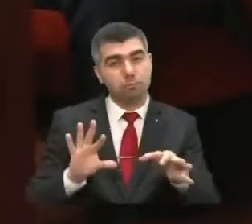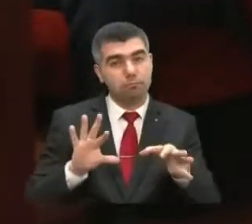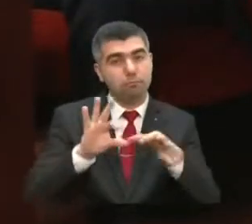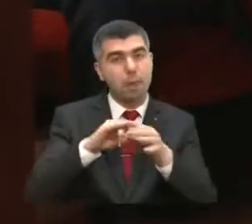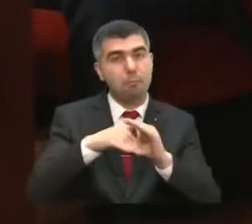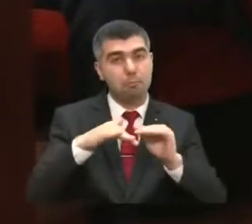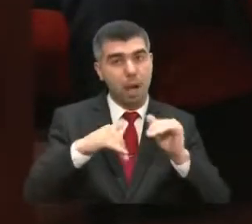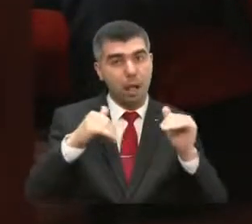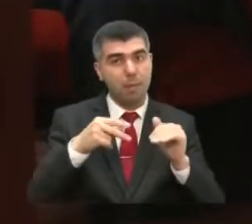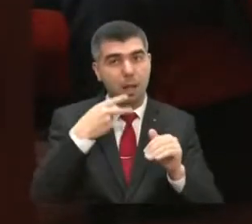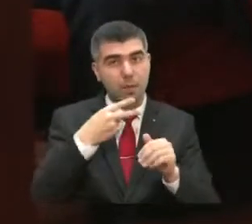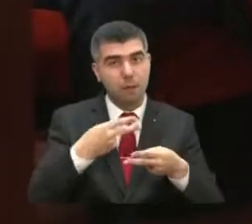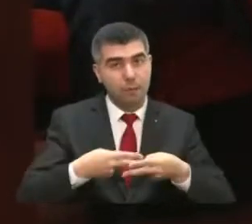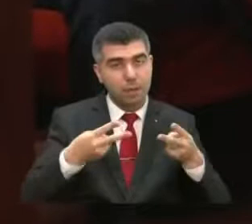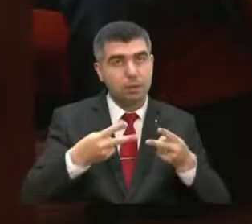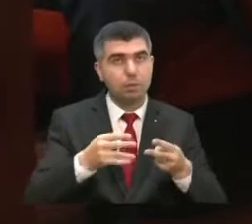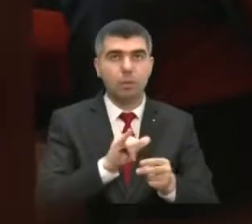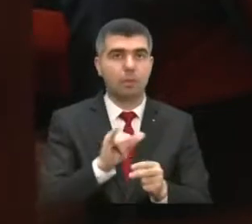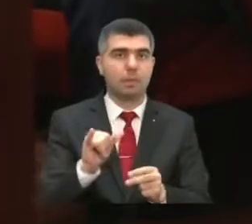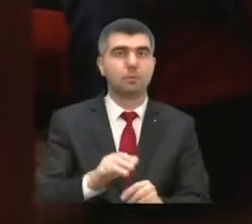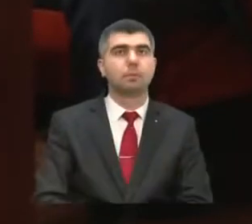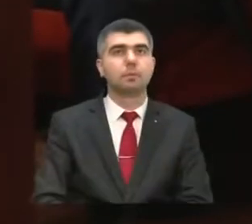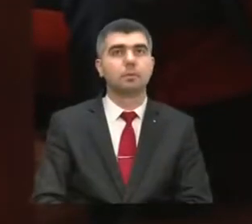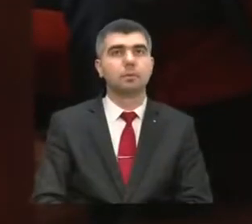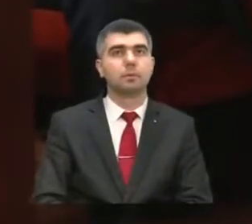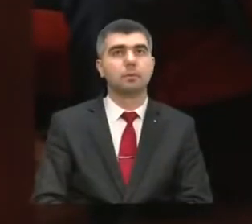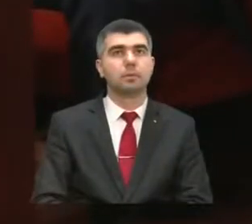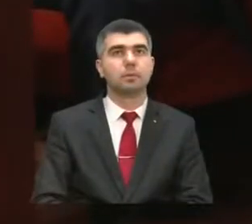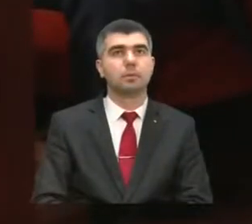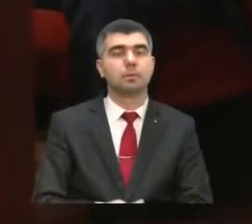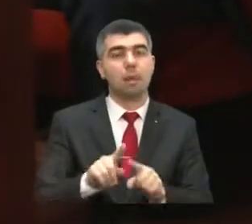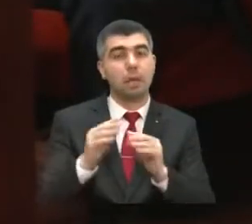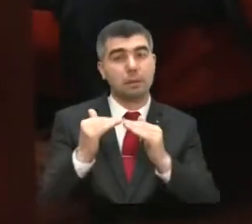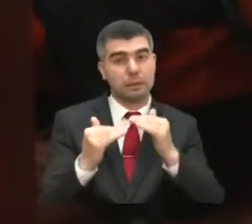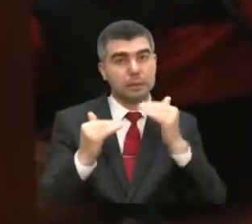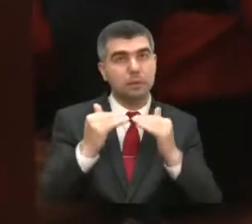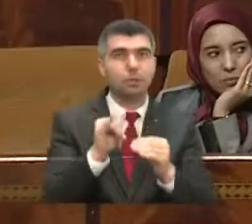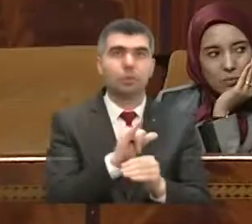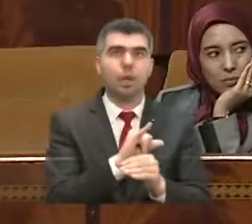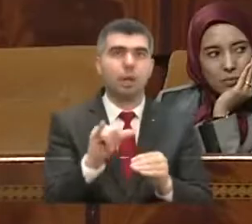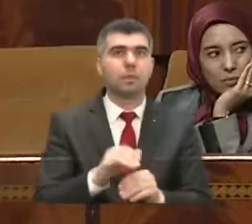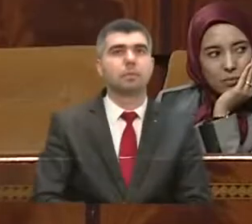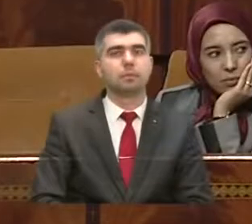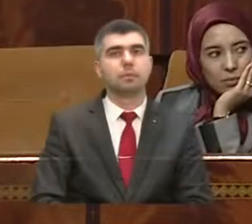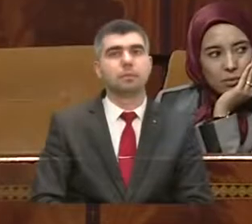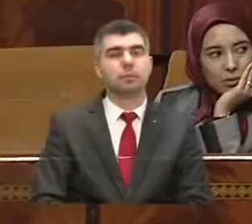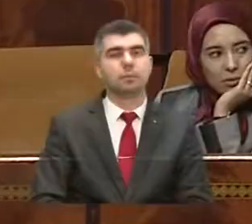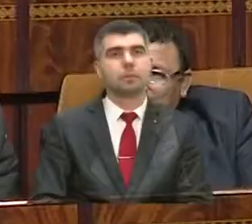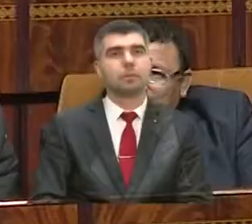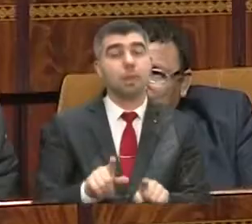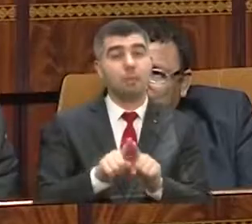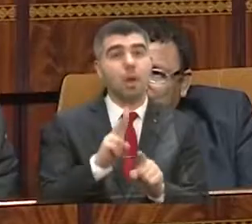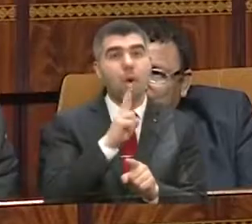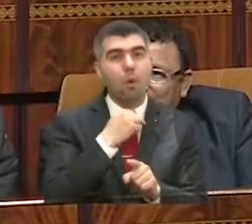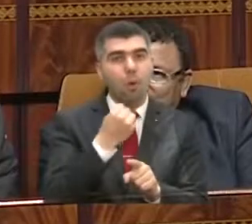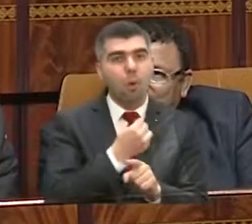كلام. اذا خليونا بلا مزايدات في هذا المجال. حنا ماشي لا تسال الحكومه، ما